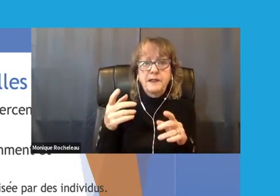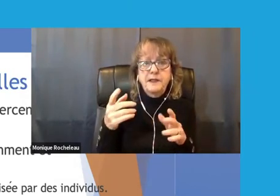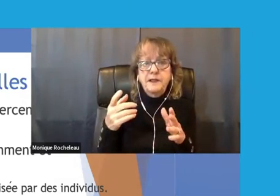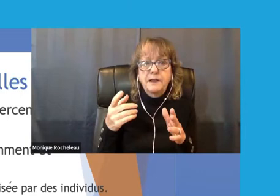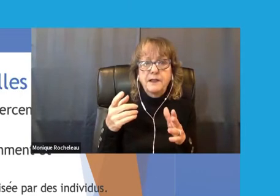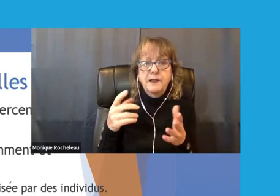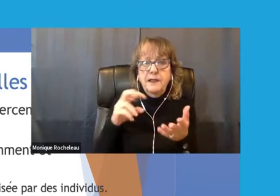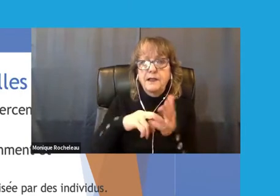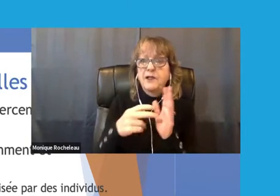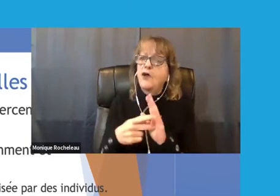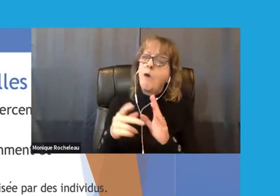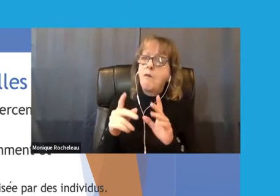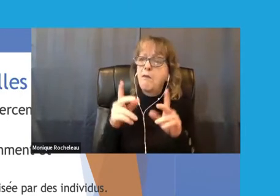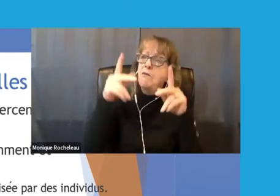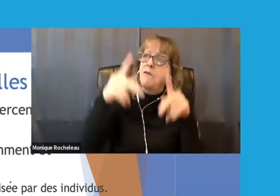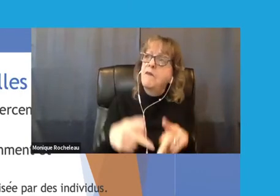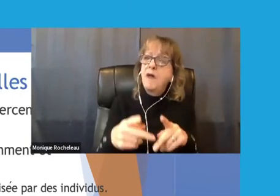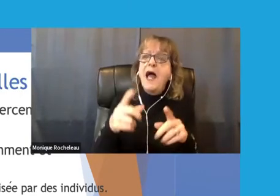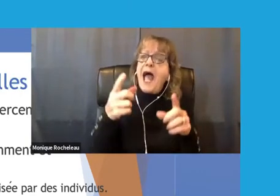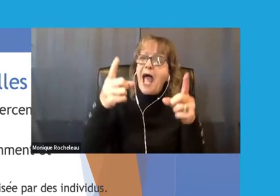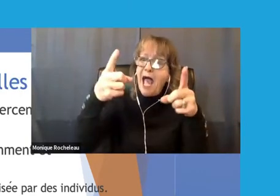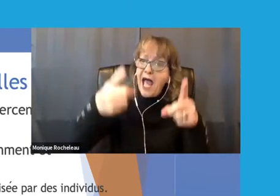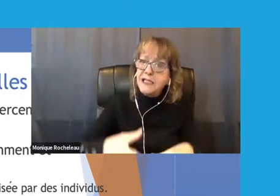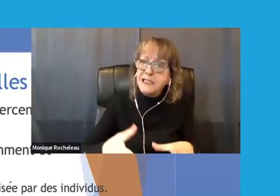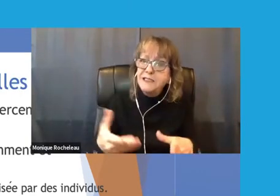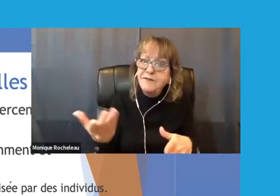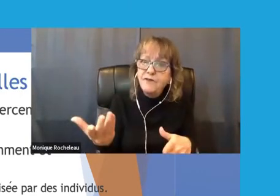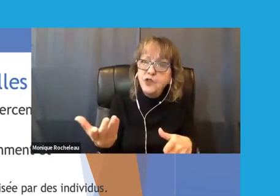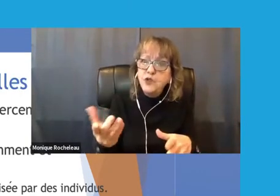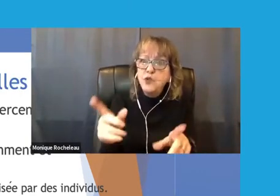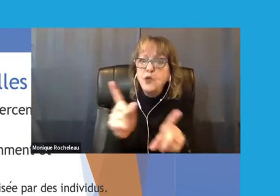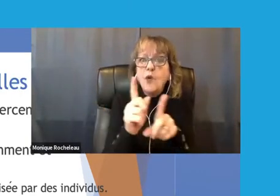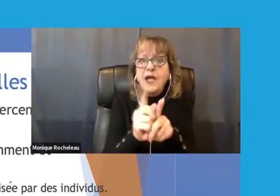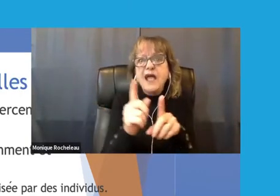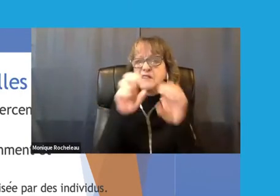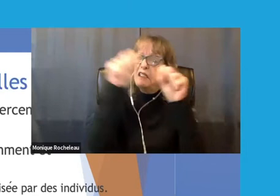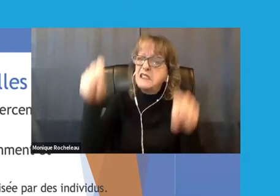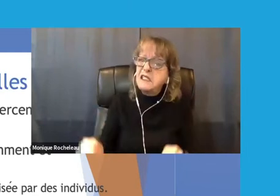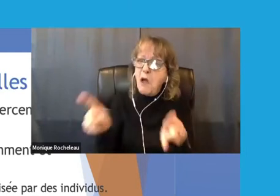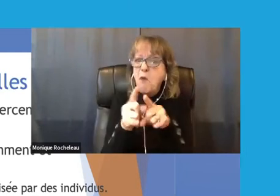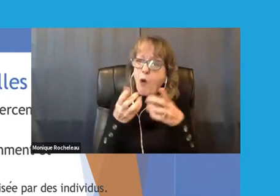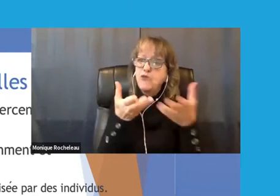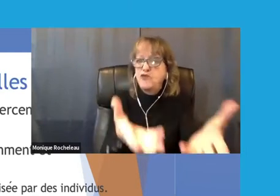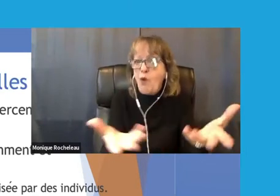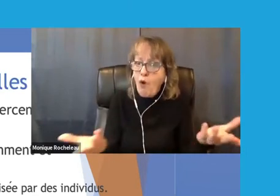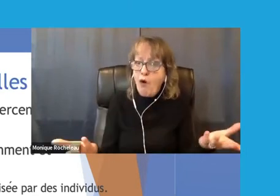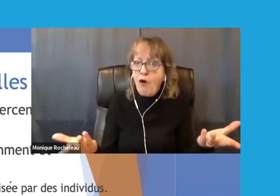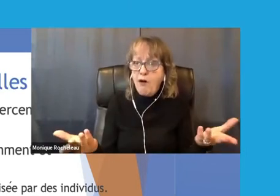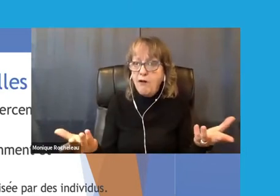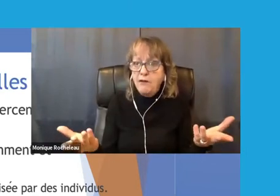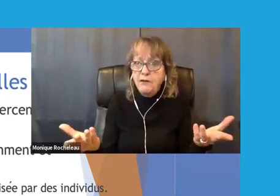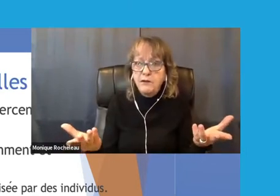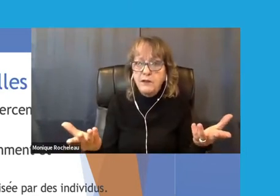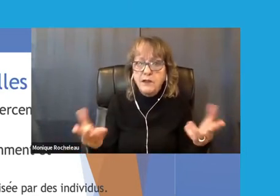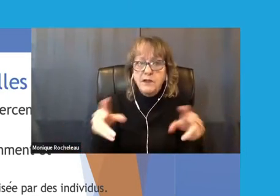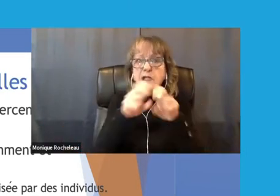et personnalisée par des individus au sein de ces systèmes. Ces systèmes revêtent les femmes